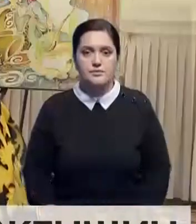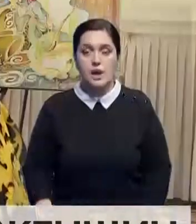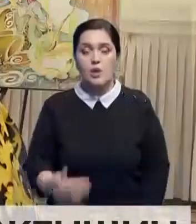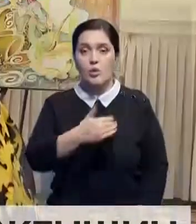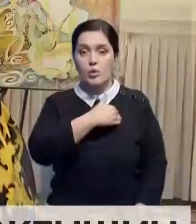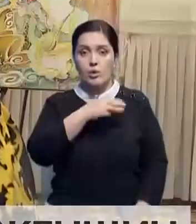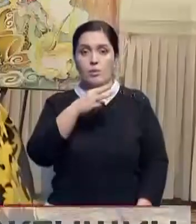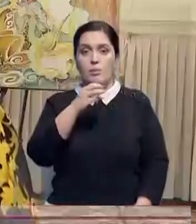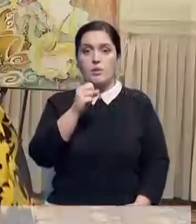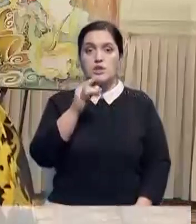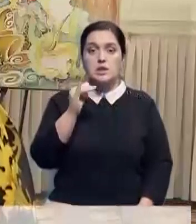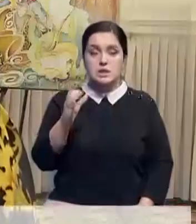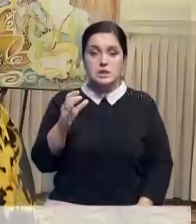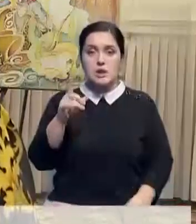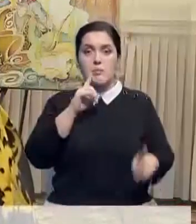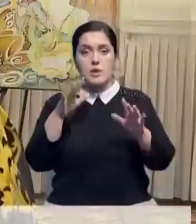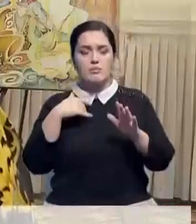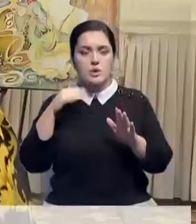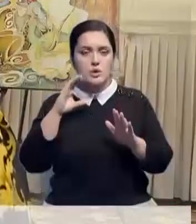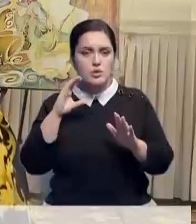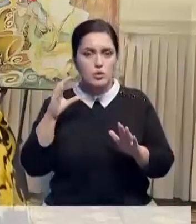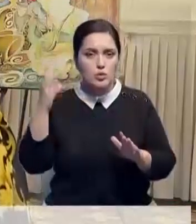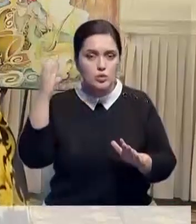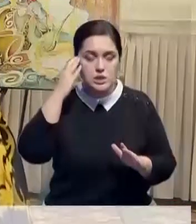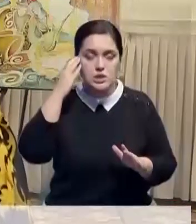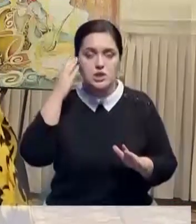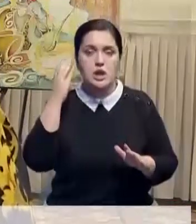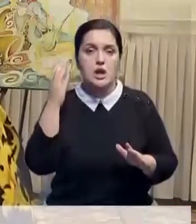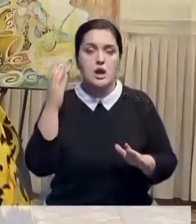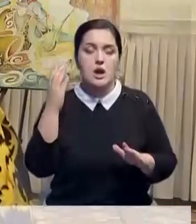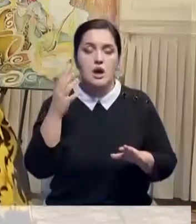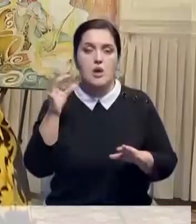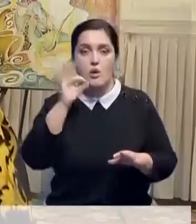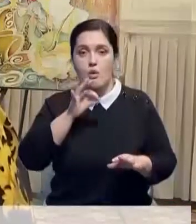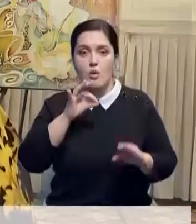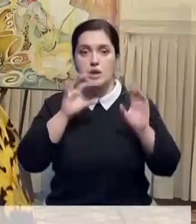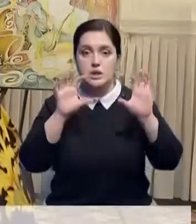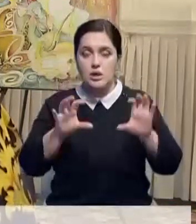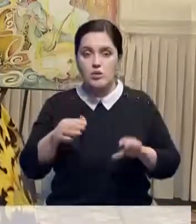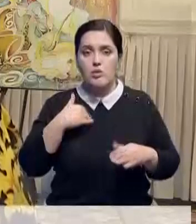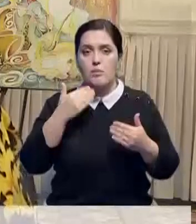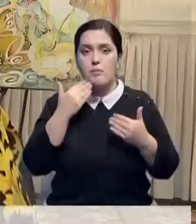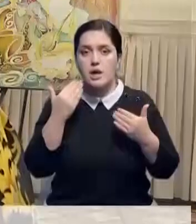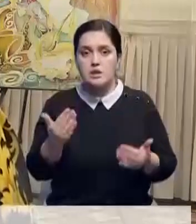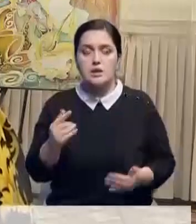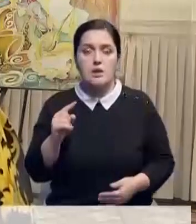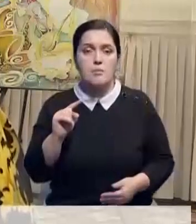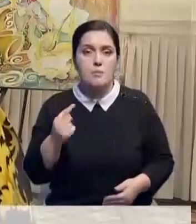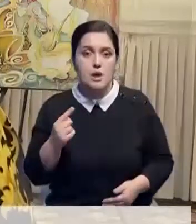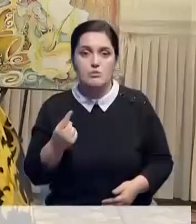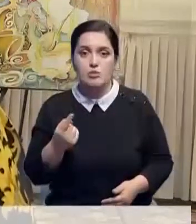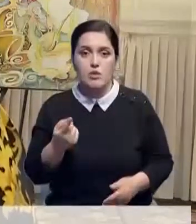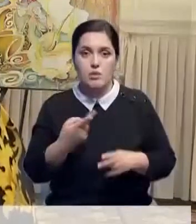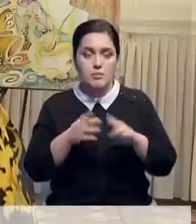Мажилисе, парламенте нас услышали. Сегодня обсуждается закон о бытовом насилии. Мы хотим сегодня спросить, почему до сих пор этот закон